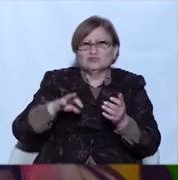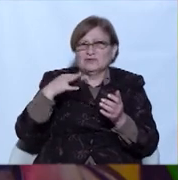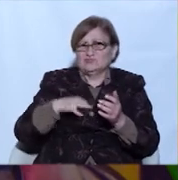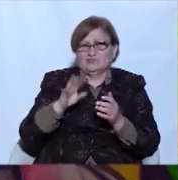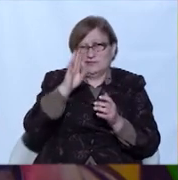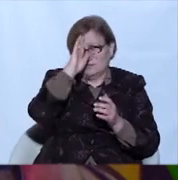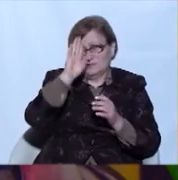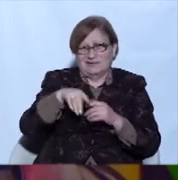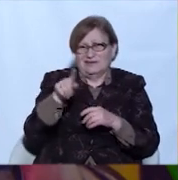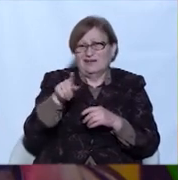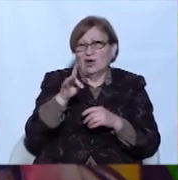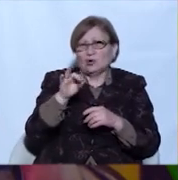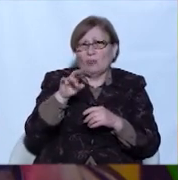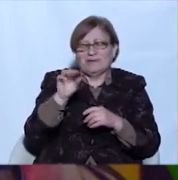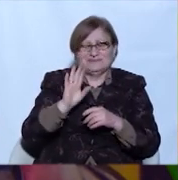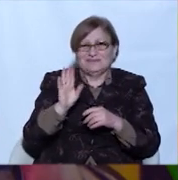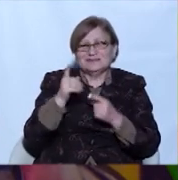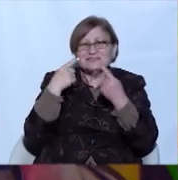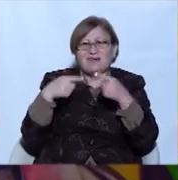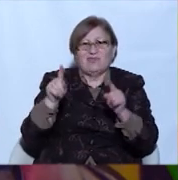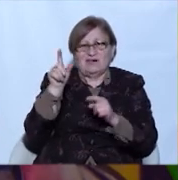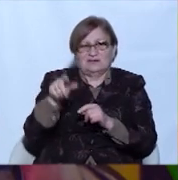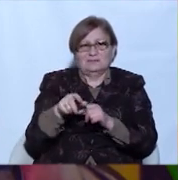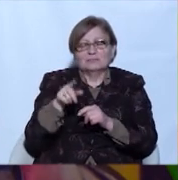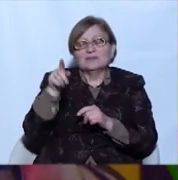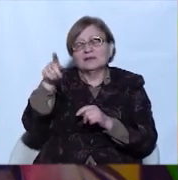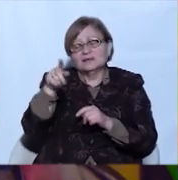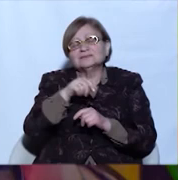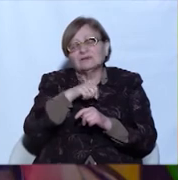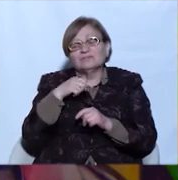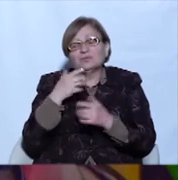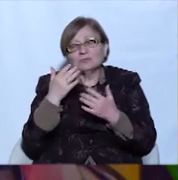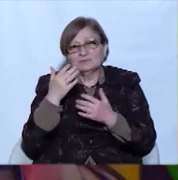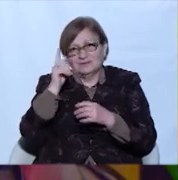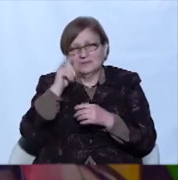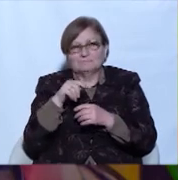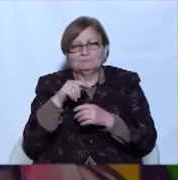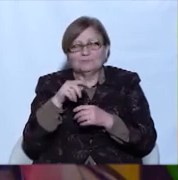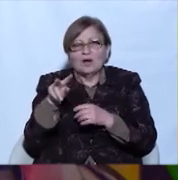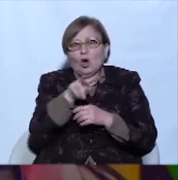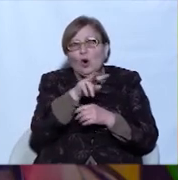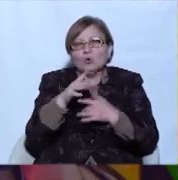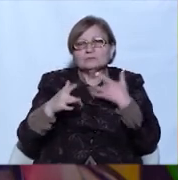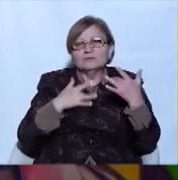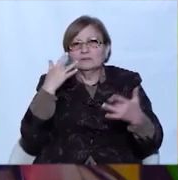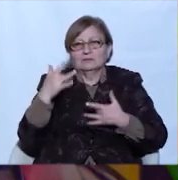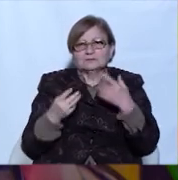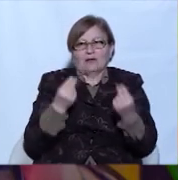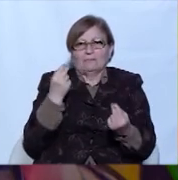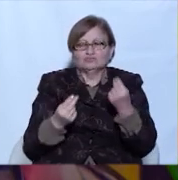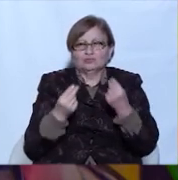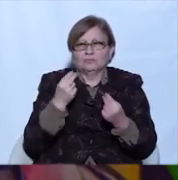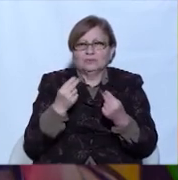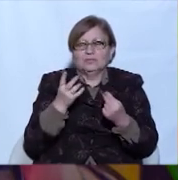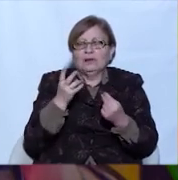არ არის. ოგი მხომ იცის და იცის რომ ეს არ არის რობერტი. ესენი თამაშობენ, მაგრამ ესენი